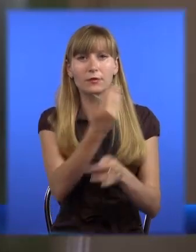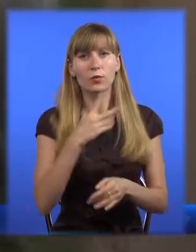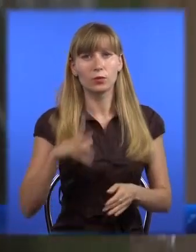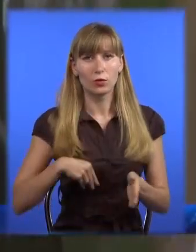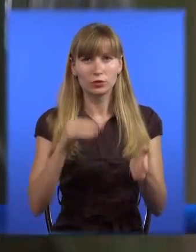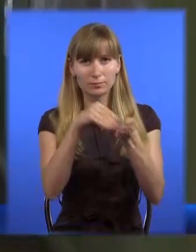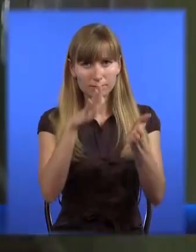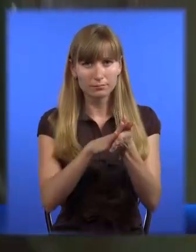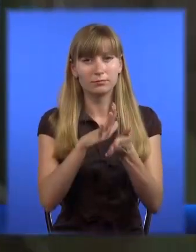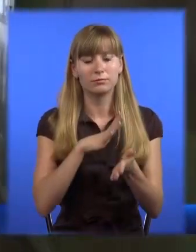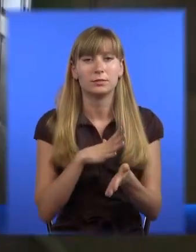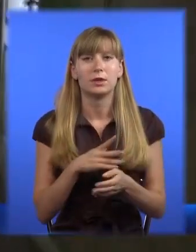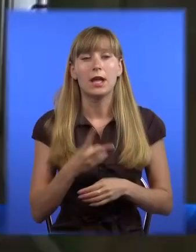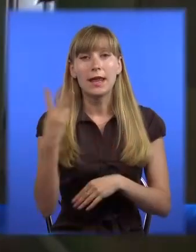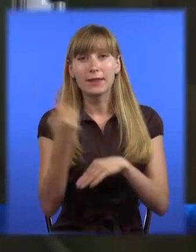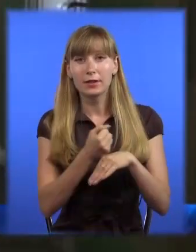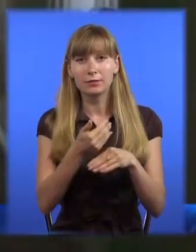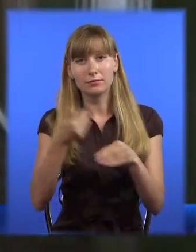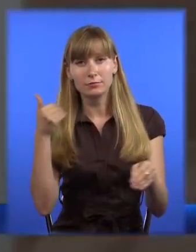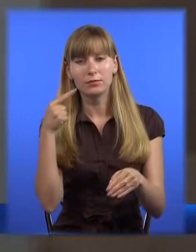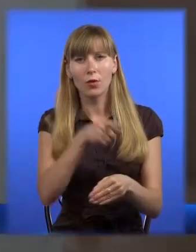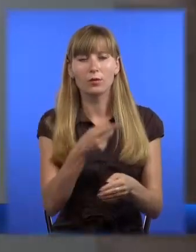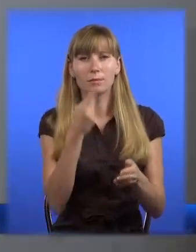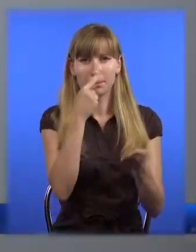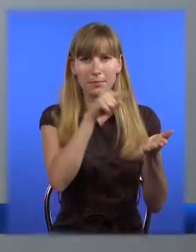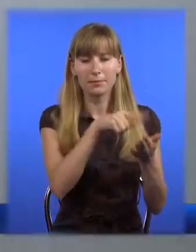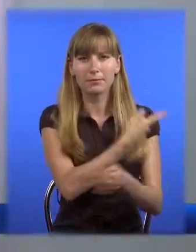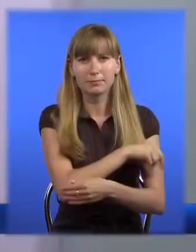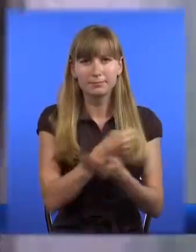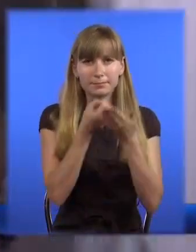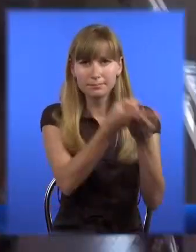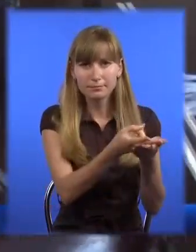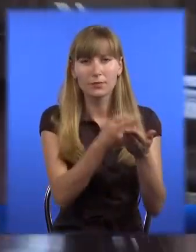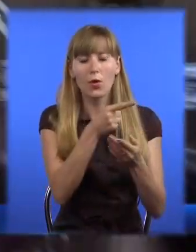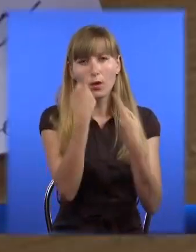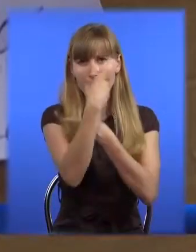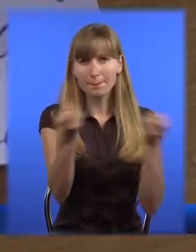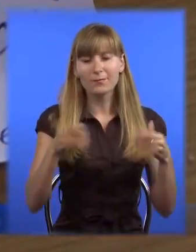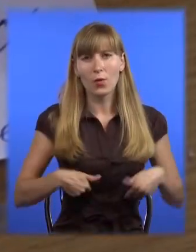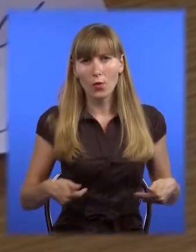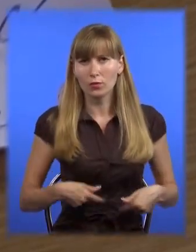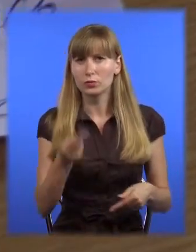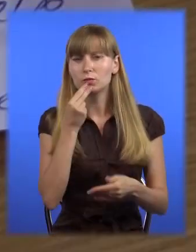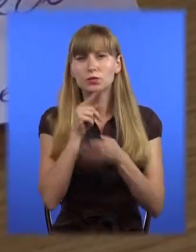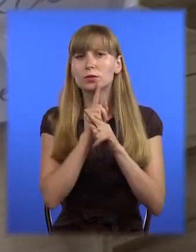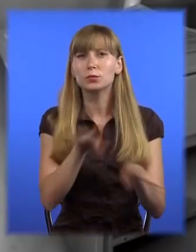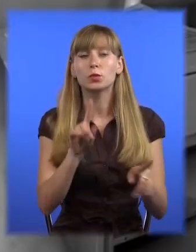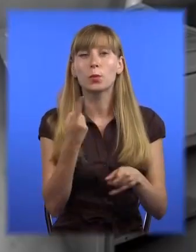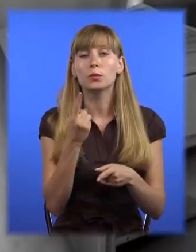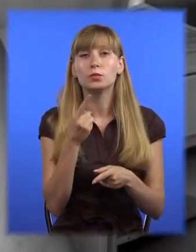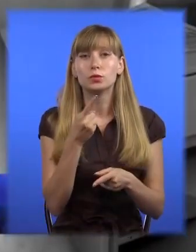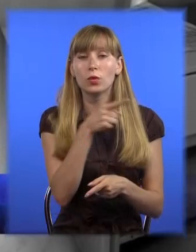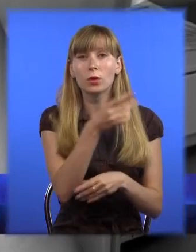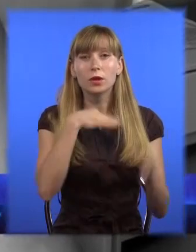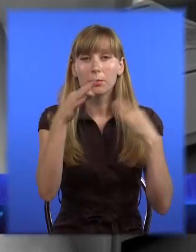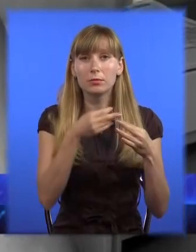Ірина. За 2 тижні до цього він потрапив до лікарні та оголосив голодування, бо, за його словами, йому не видавали ліків. У мене немає